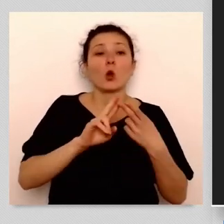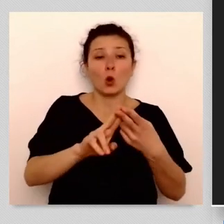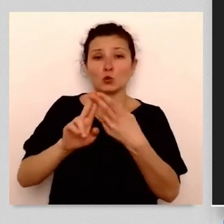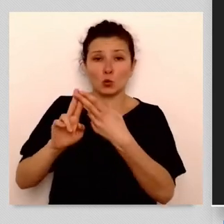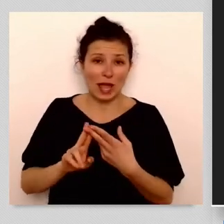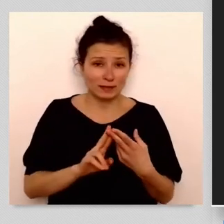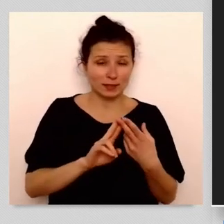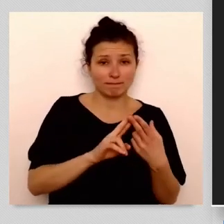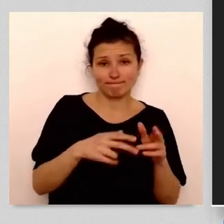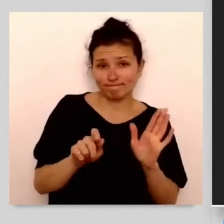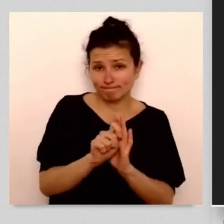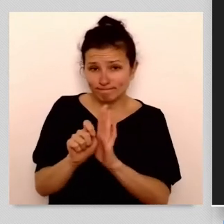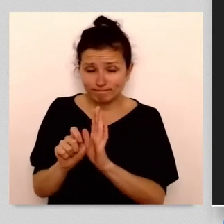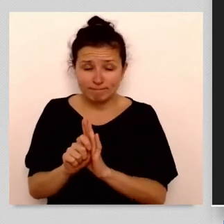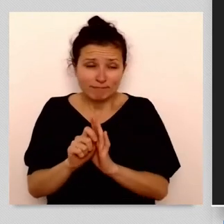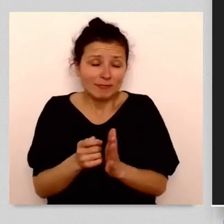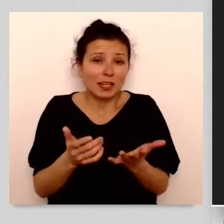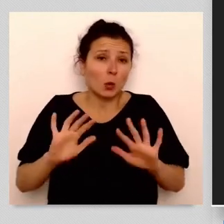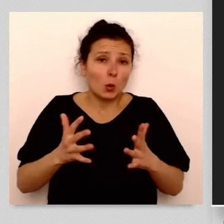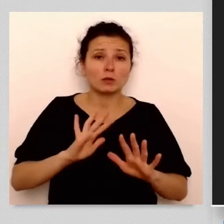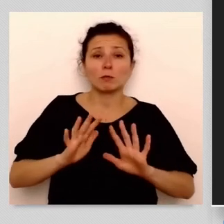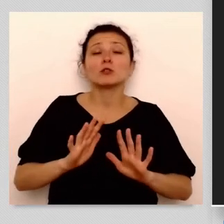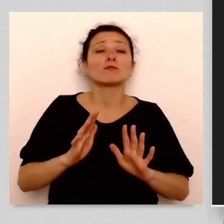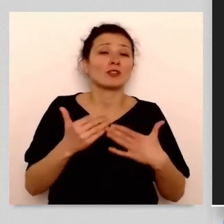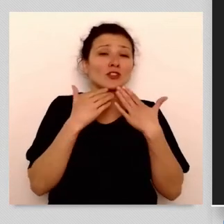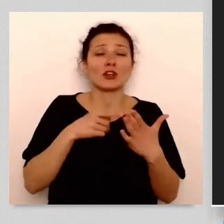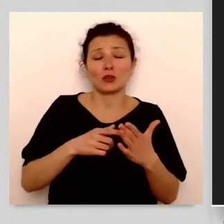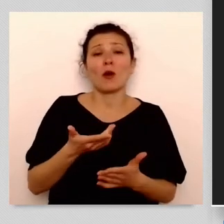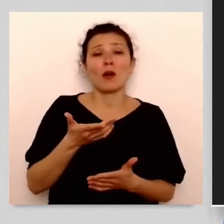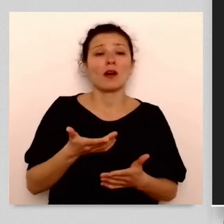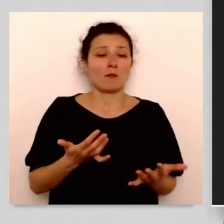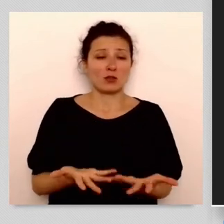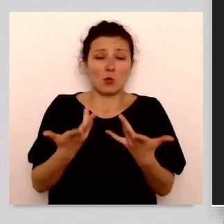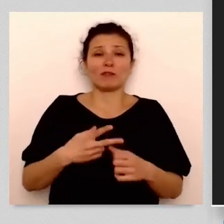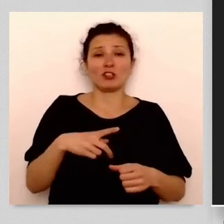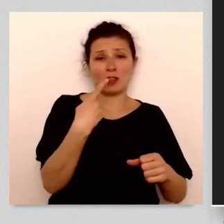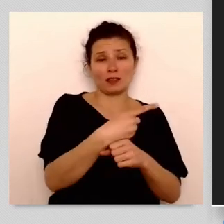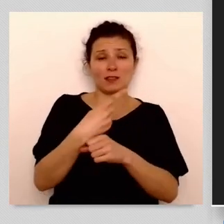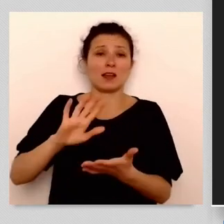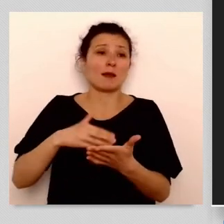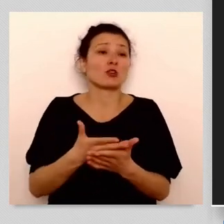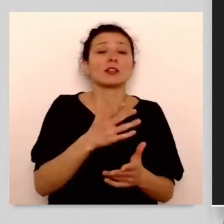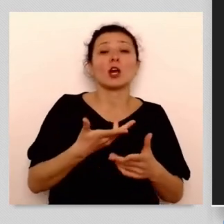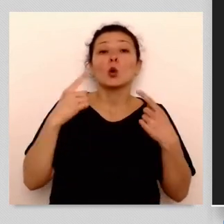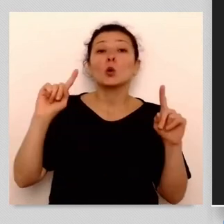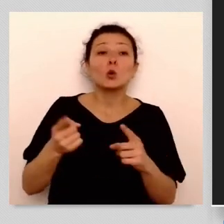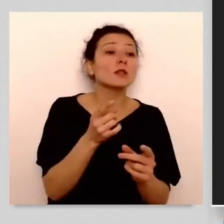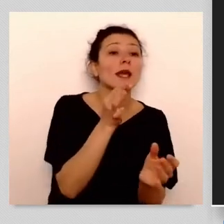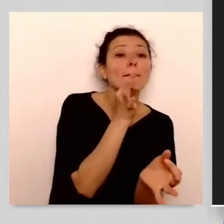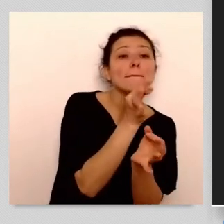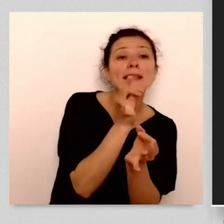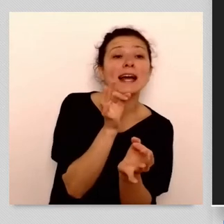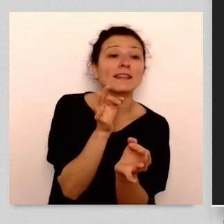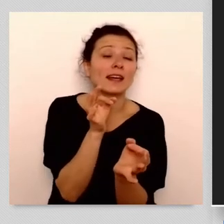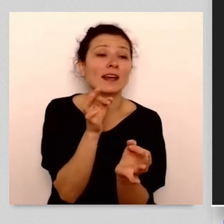jakiś system, który ułatwiałby nam podejmowanie decyzji na przykład w takich krótkich referendach albo przynajmniej badanie opinii publicznej